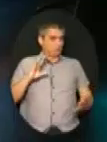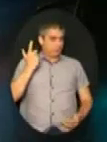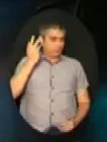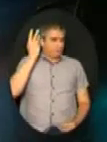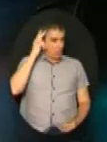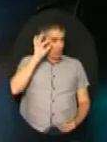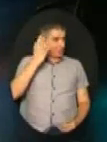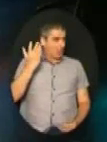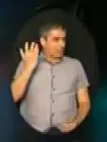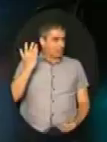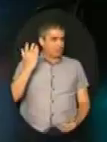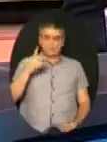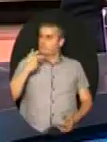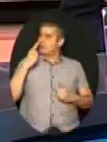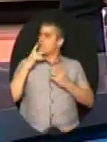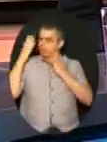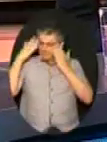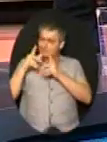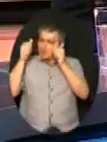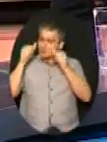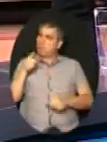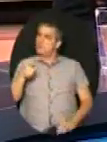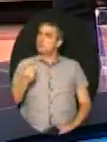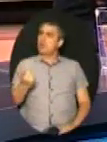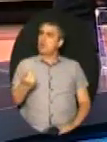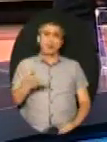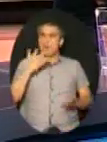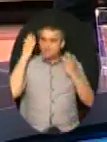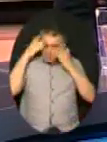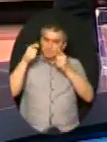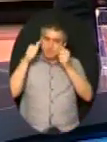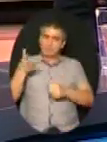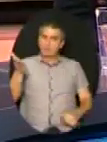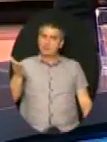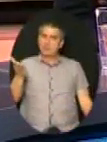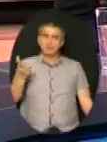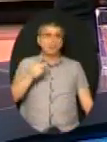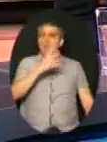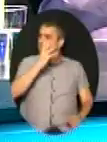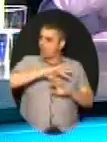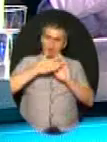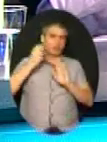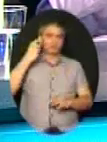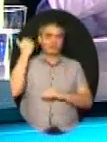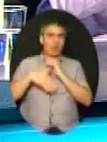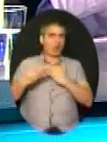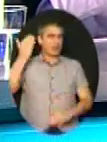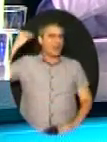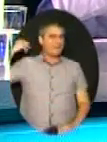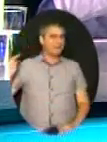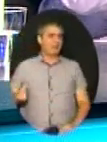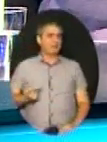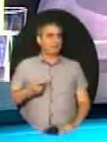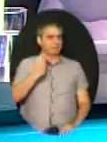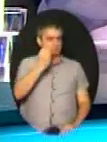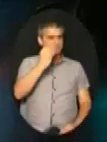מתמקד? יריב, רגע, יריב. זוהיר בהלול. רגע, רגע, רויטל,